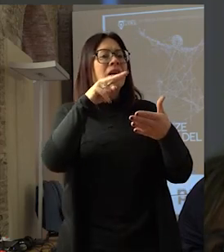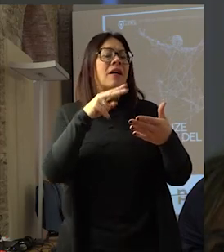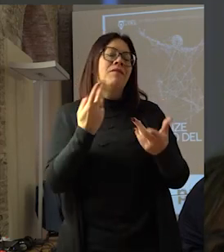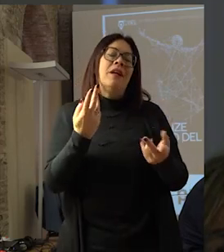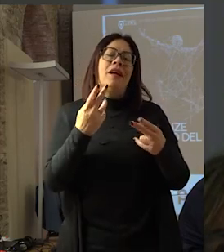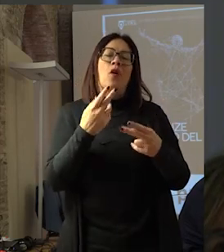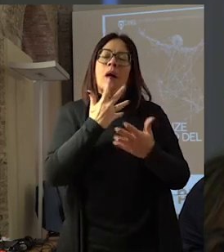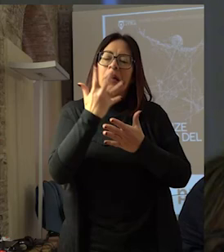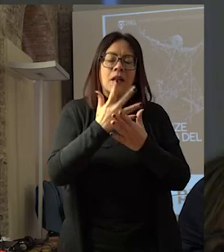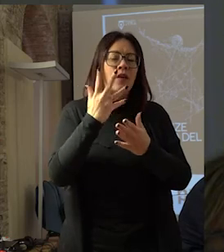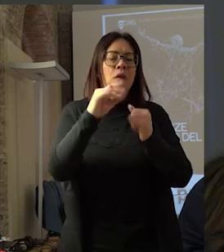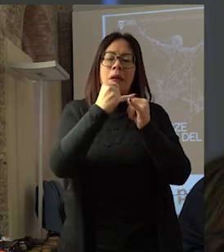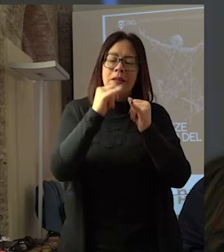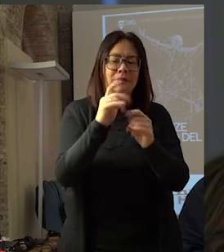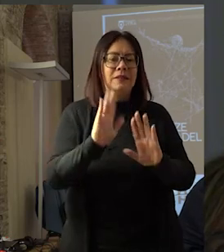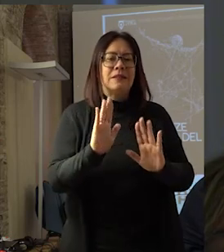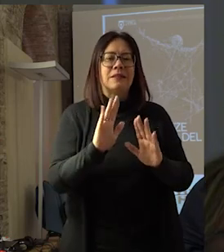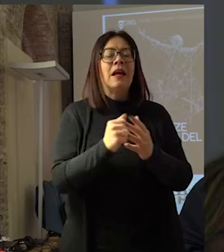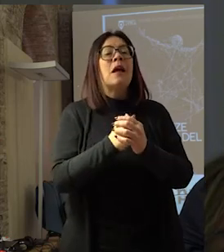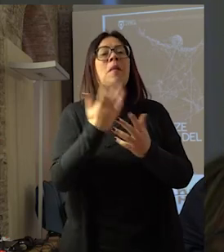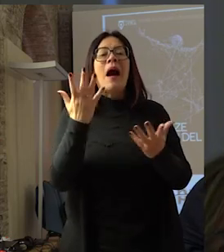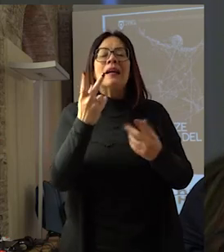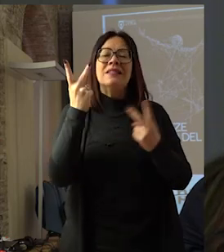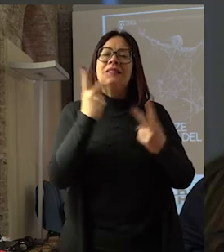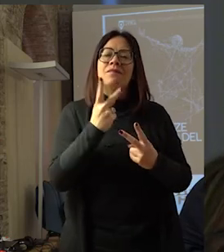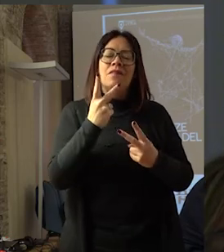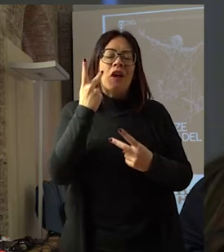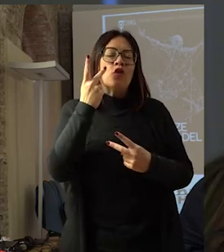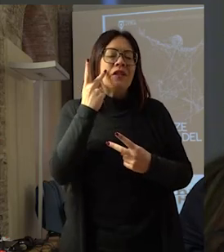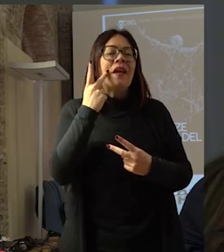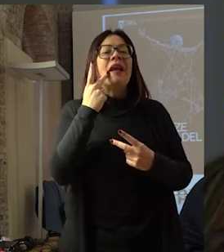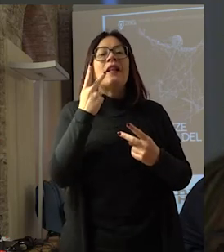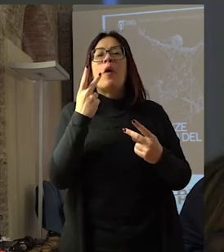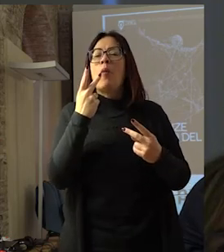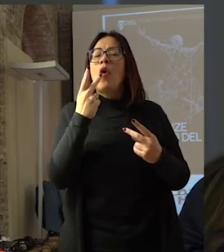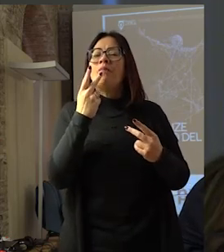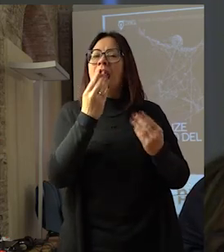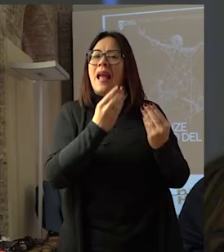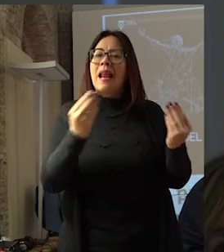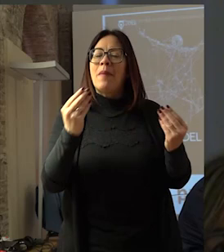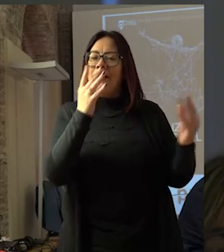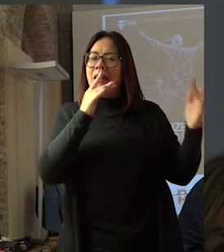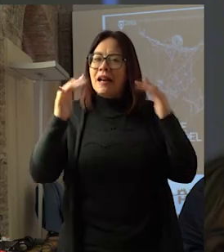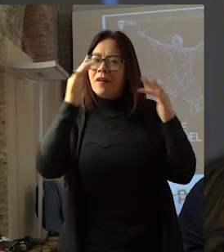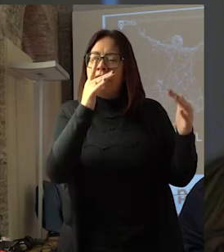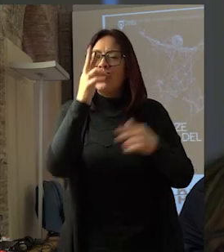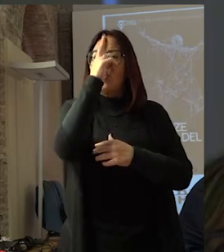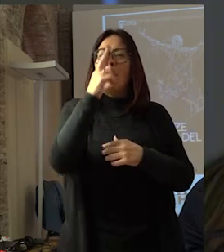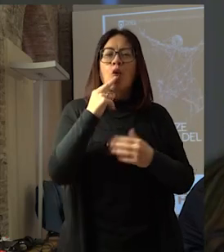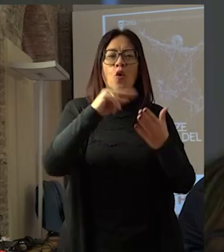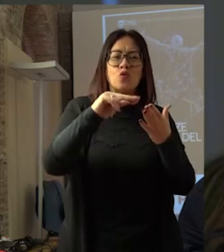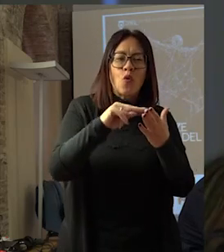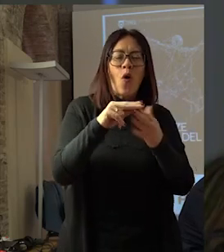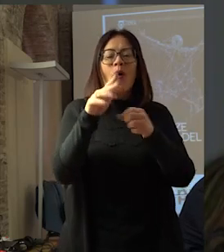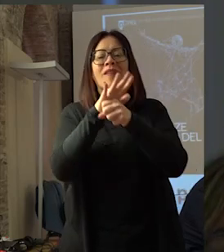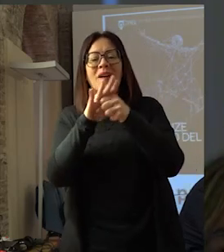ma veramente emergono tanti elementi di riflessione sul ruolo della scuola, della famiglia, dei tutor, sulle